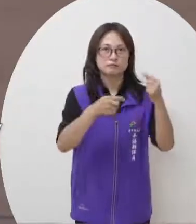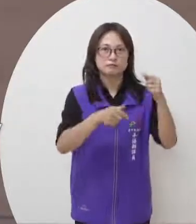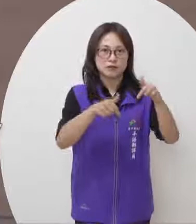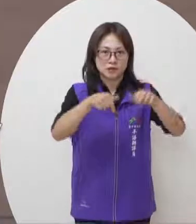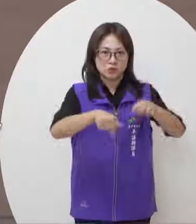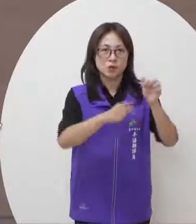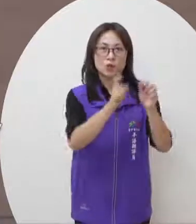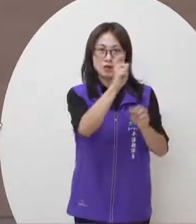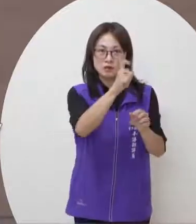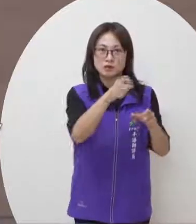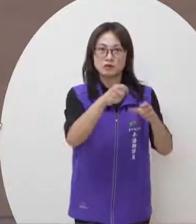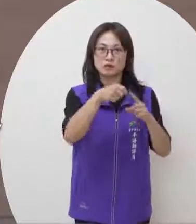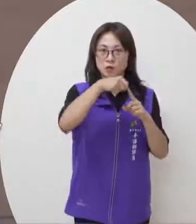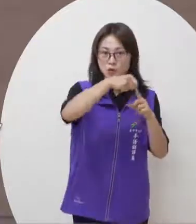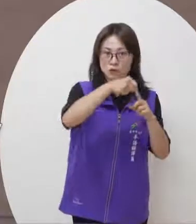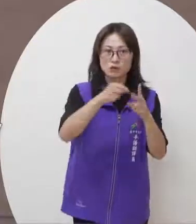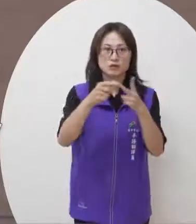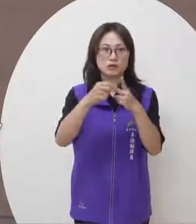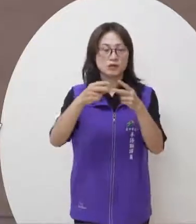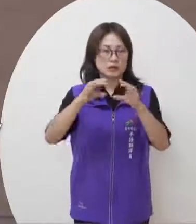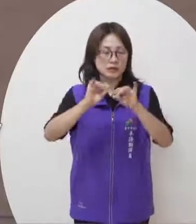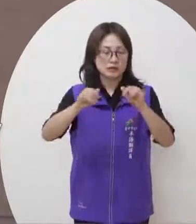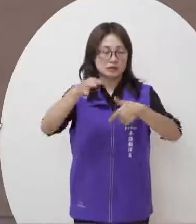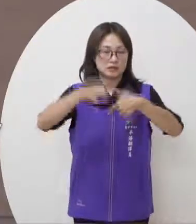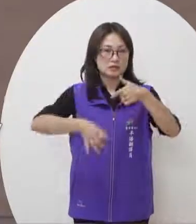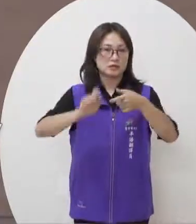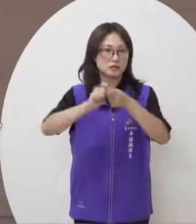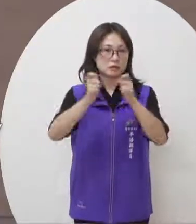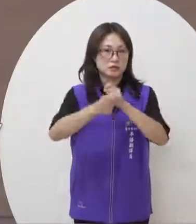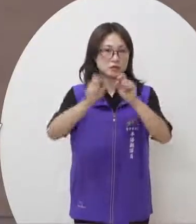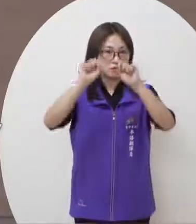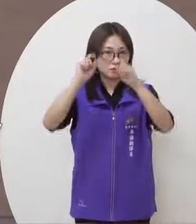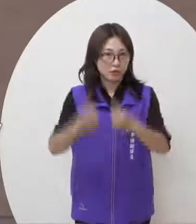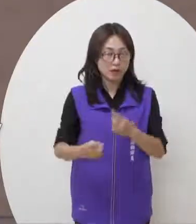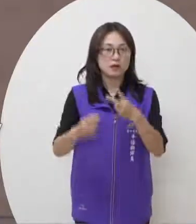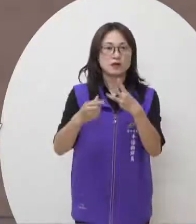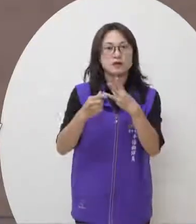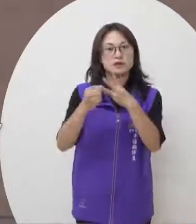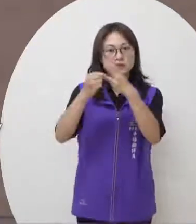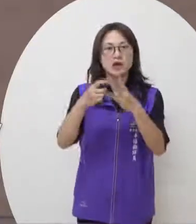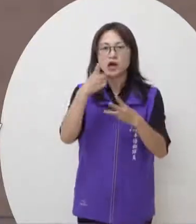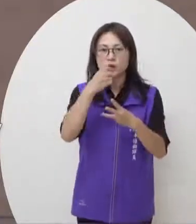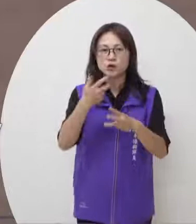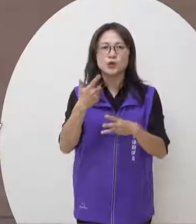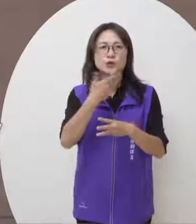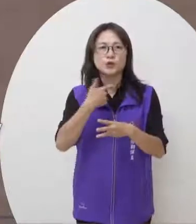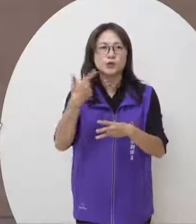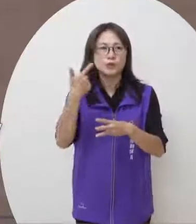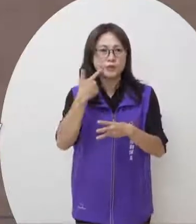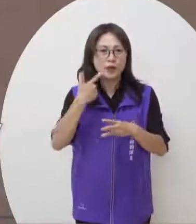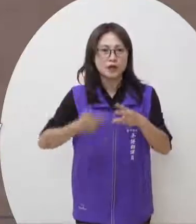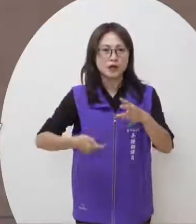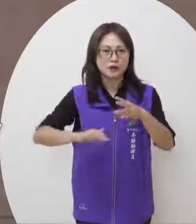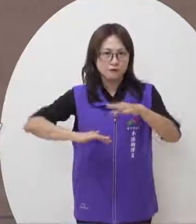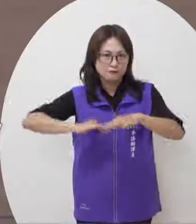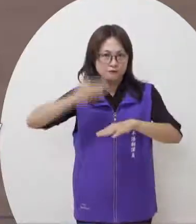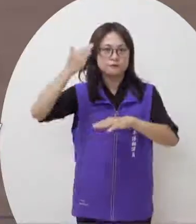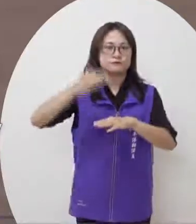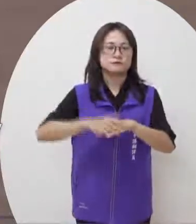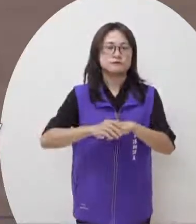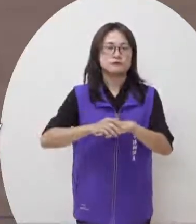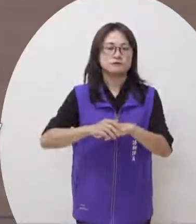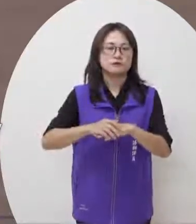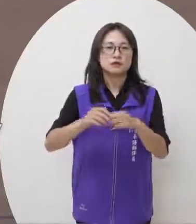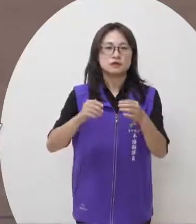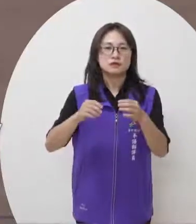地价税调降啊，包括我们的绿美图国际会展中心的开工，那捷运要